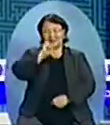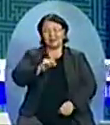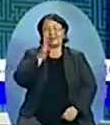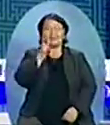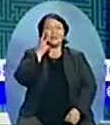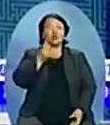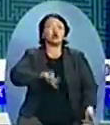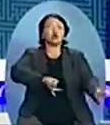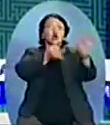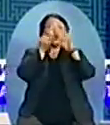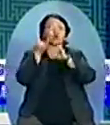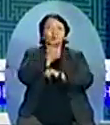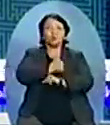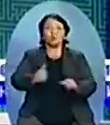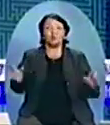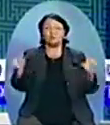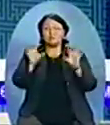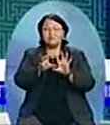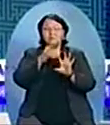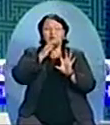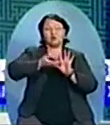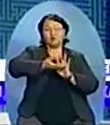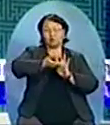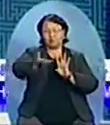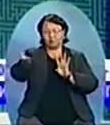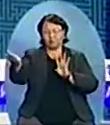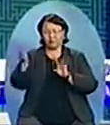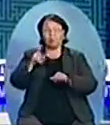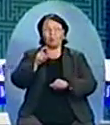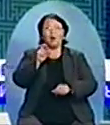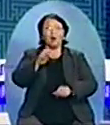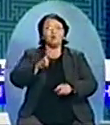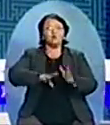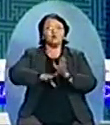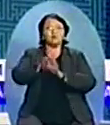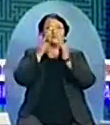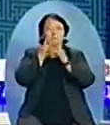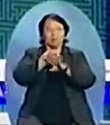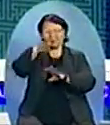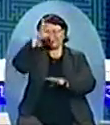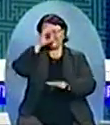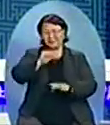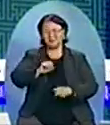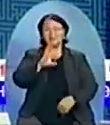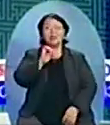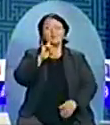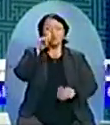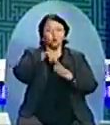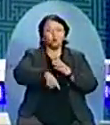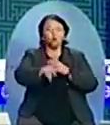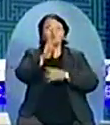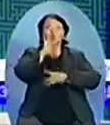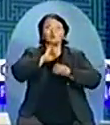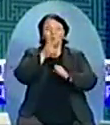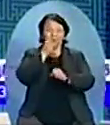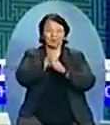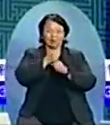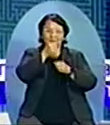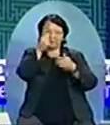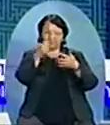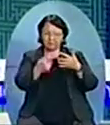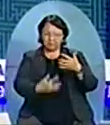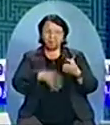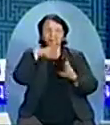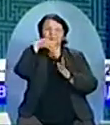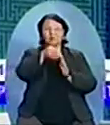өгдөг. Өнөөдөр хүн амын хөгжүүлэлт нийгмийн хамгааллын сайд салбарын хэмжээнд хийж байгаа ажлынхаа талаар дэлгэрэнгүй мэдээлэл хэлээ. Энэ үеэр хүн амын хөгжлийн цогц